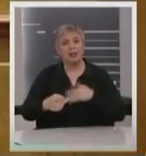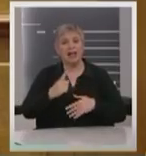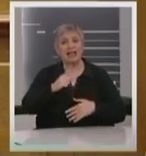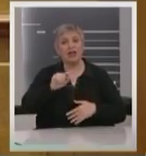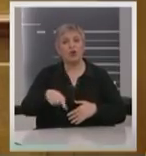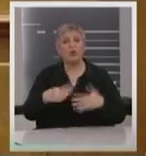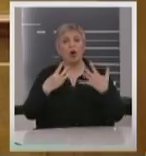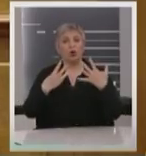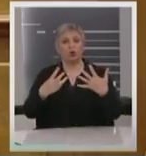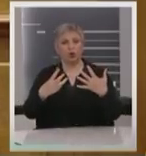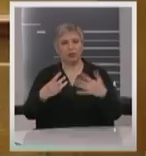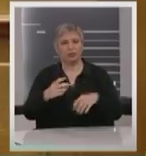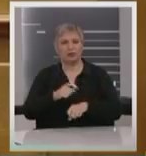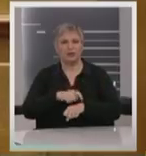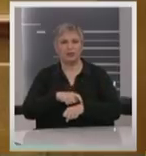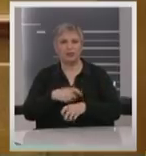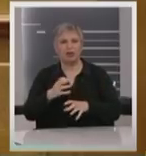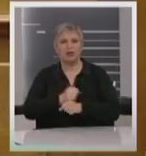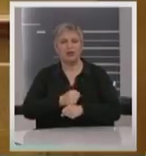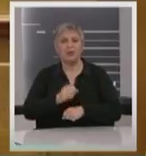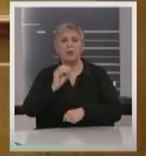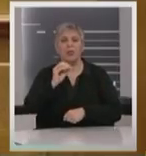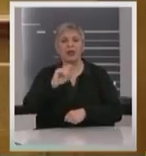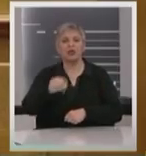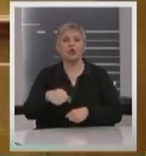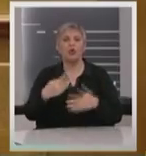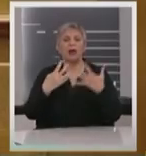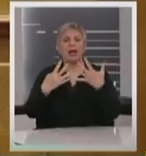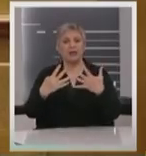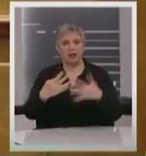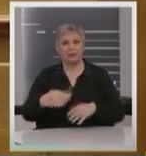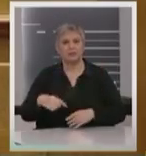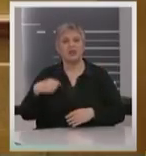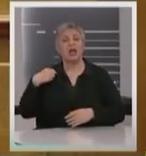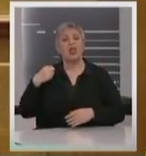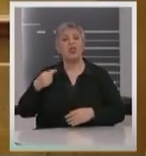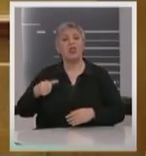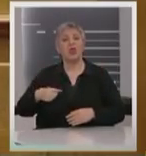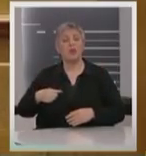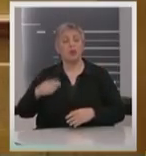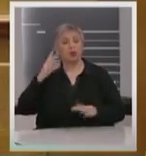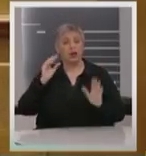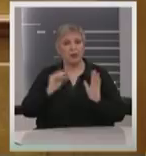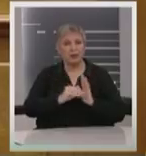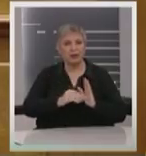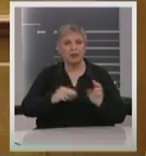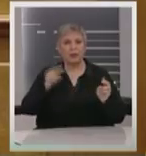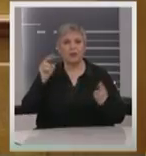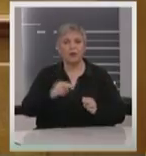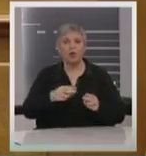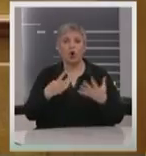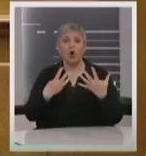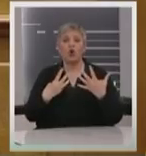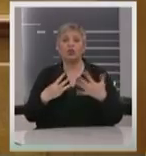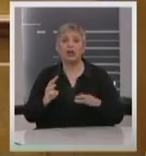1,8% που είμαστε στο 0,9%. Δημόσιες επενδύσεις μειώθηκαν κατά 800 εκατομμύρια